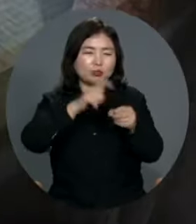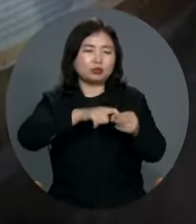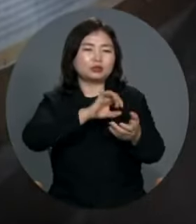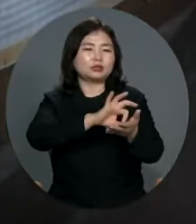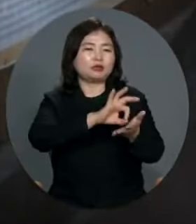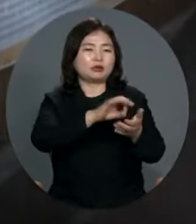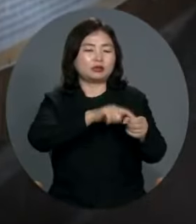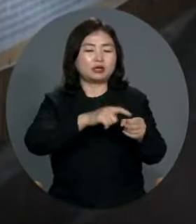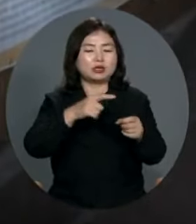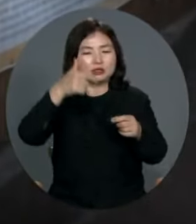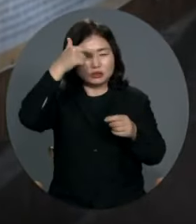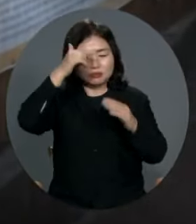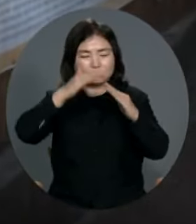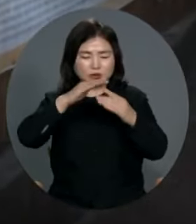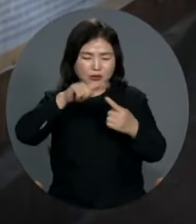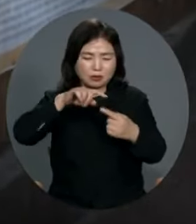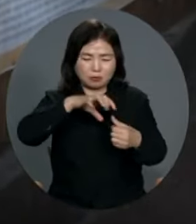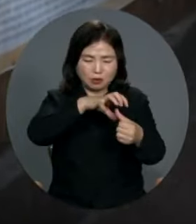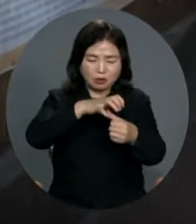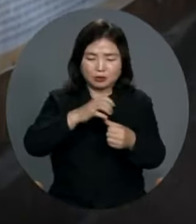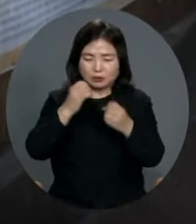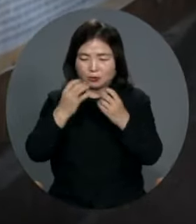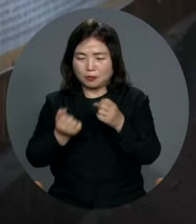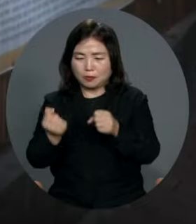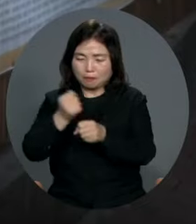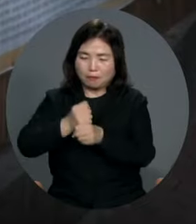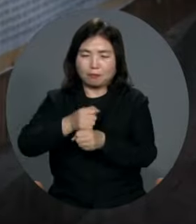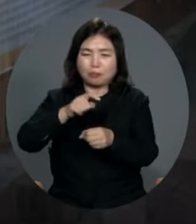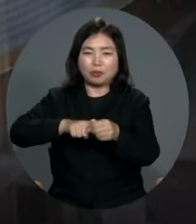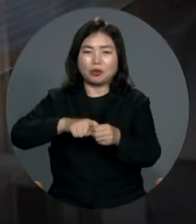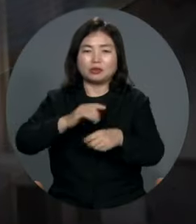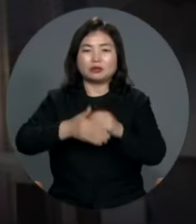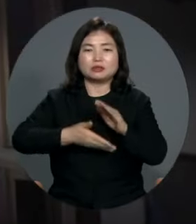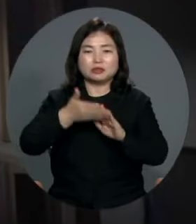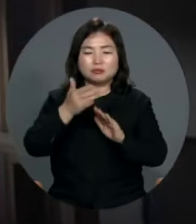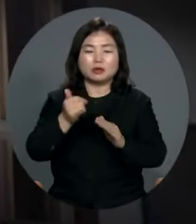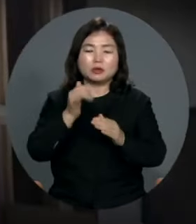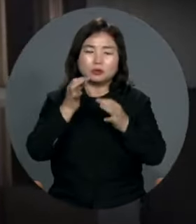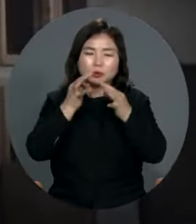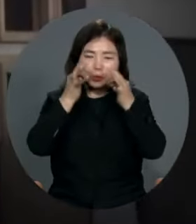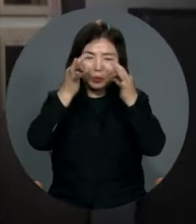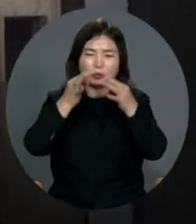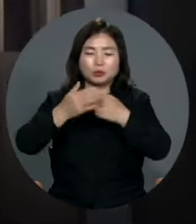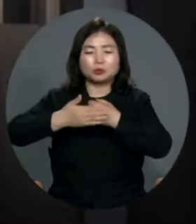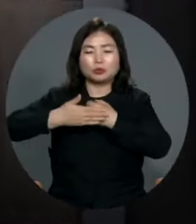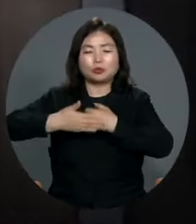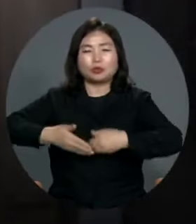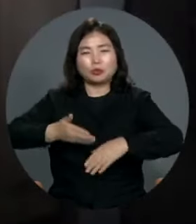전태일 옛집을 지키고 새로운 공간으로 되살린 대구 시민의 노력과